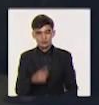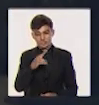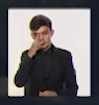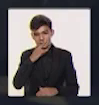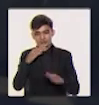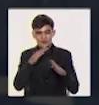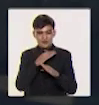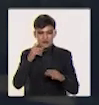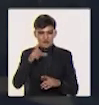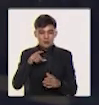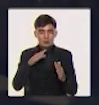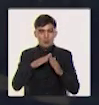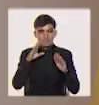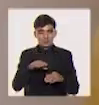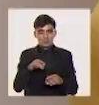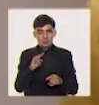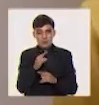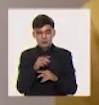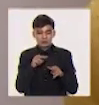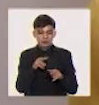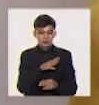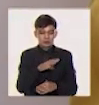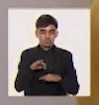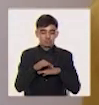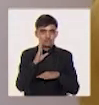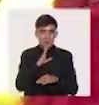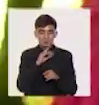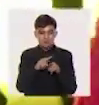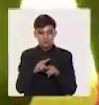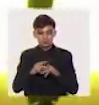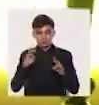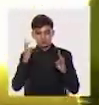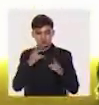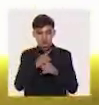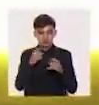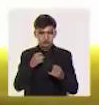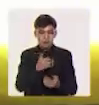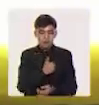Қазақ әншілерінің үйде бала бағып отырған әйелдерінің өнерлерін елге паш